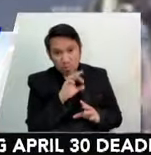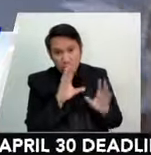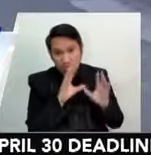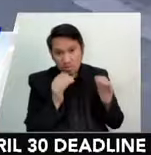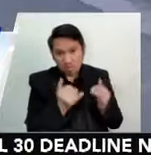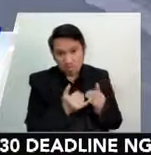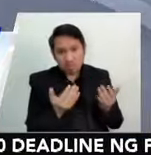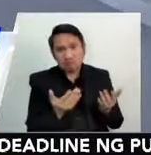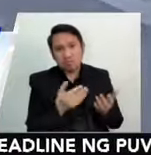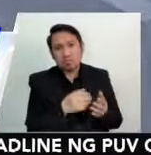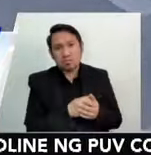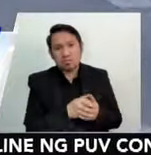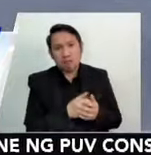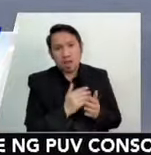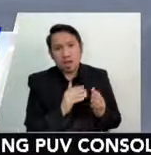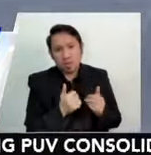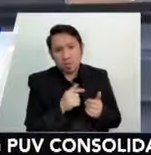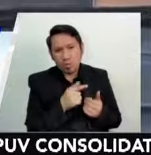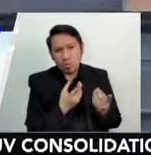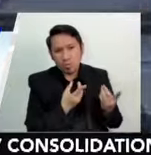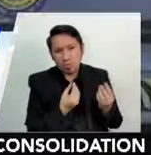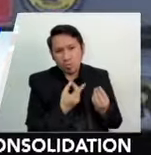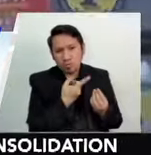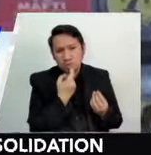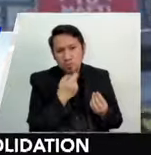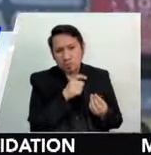Karodi? Yun po yung